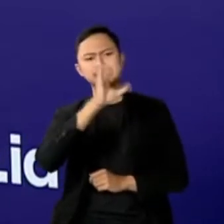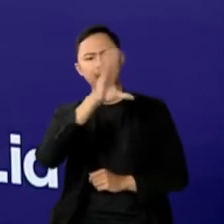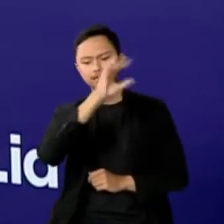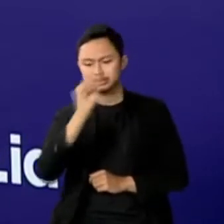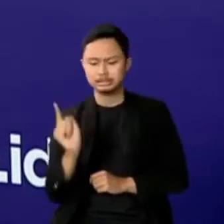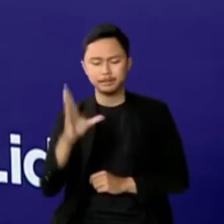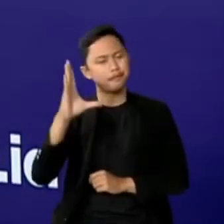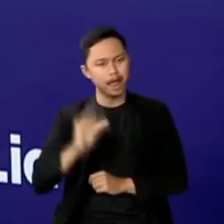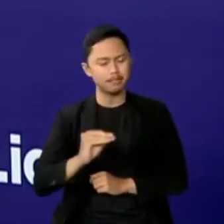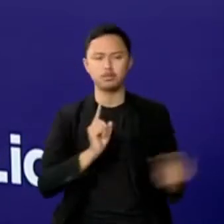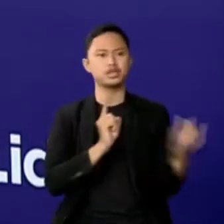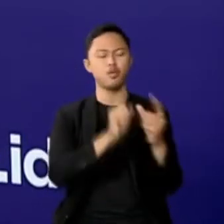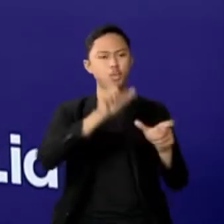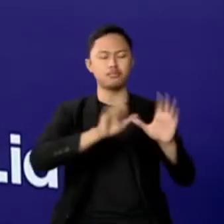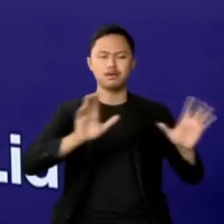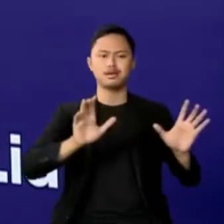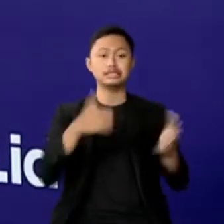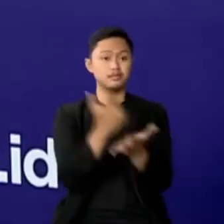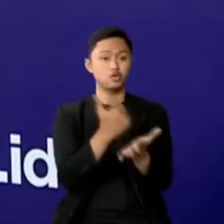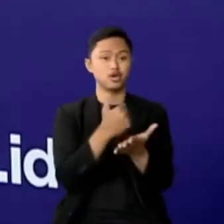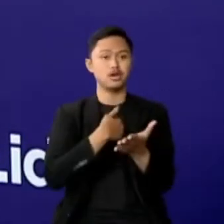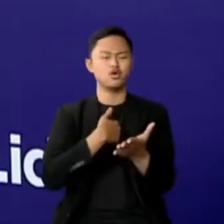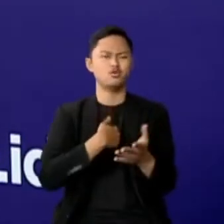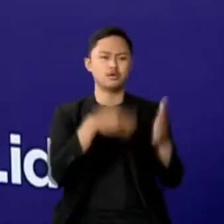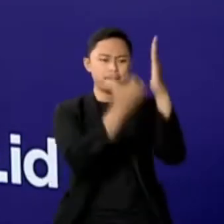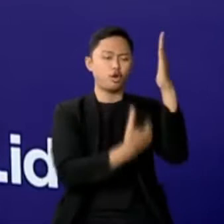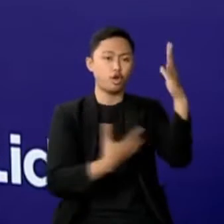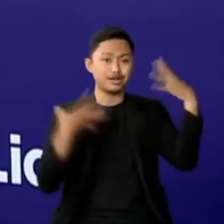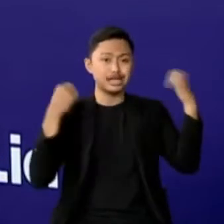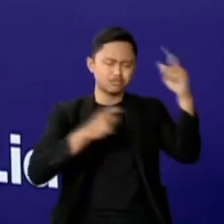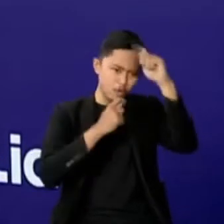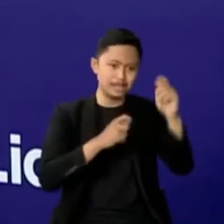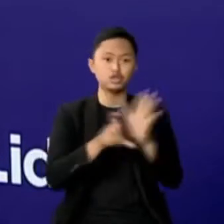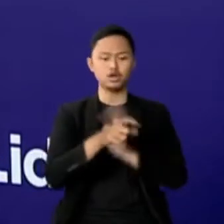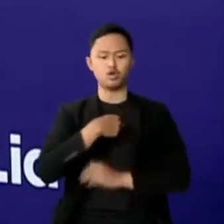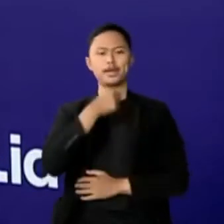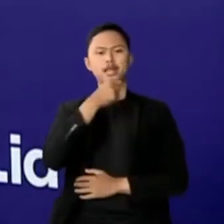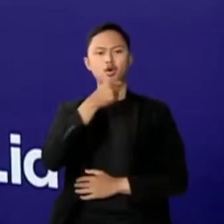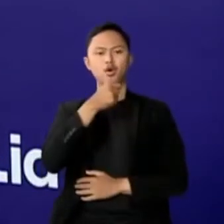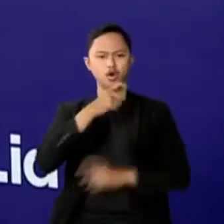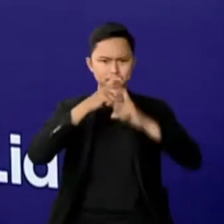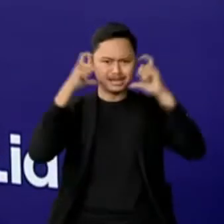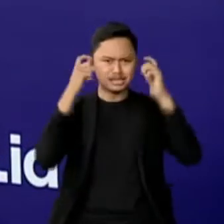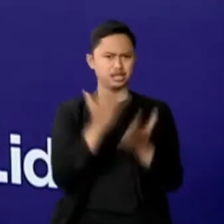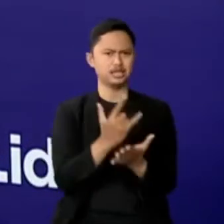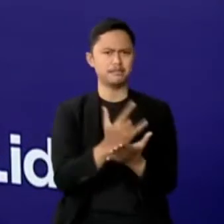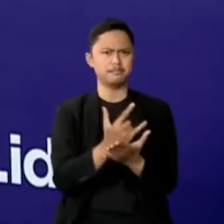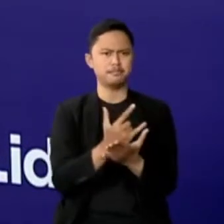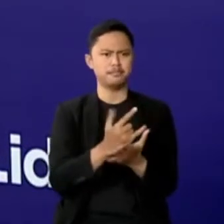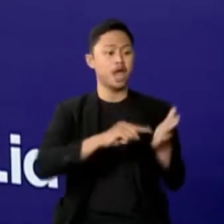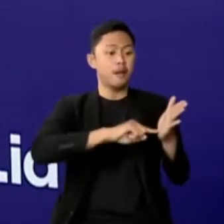untukmu orang sekalipun saya ini termasuk yang paling taat ini saya kalau pidato ceramah apa juga dipakai masker benih